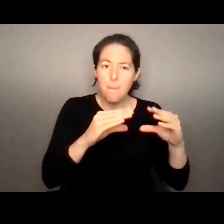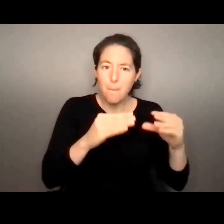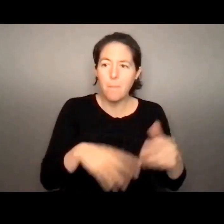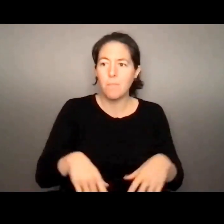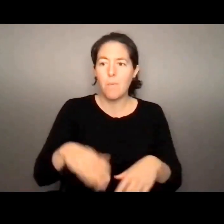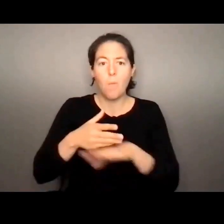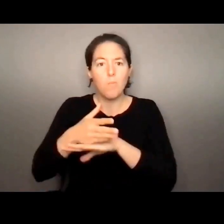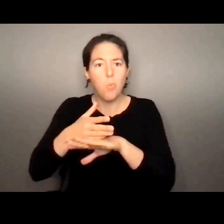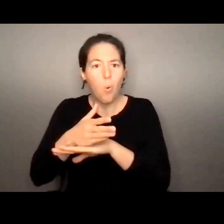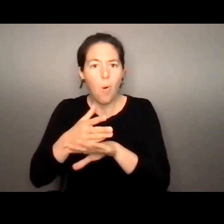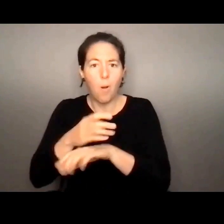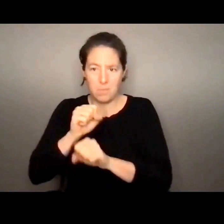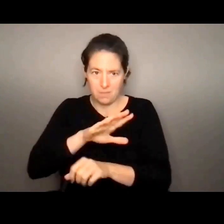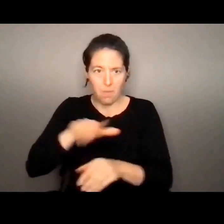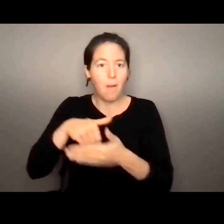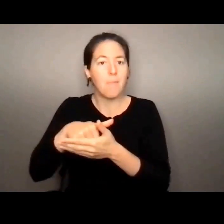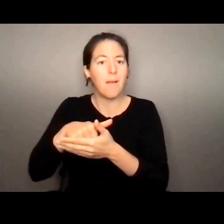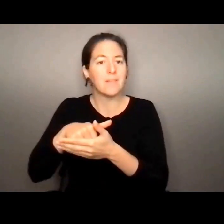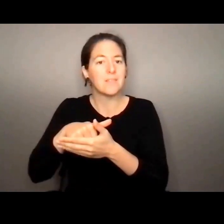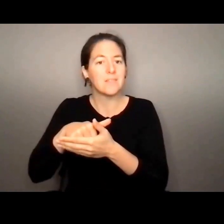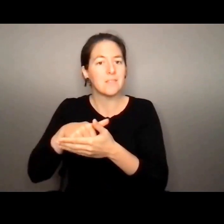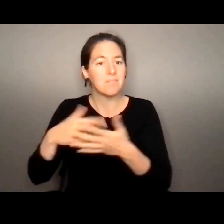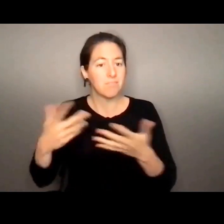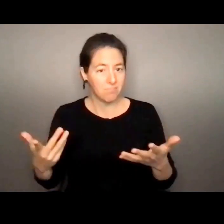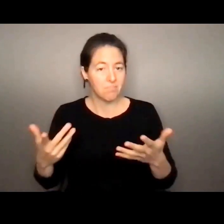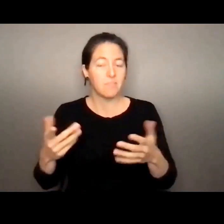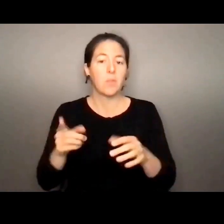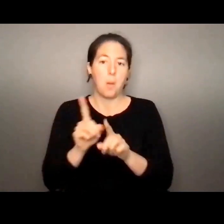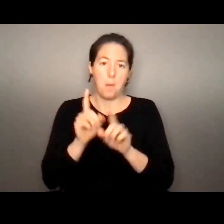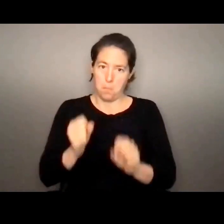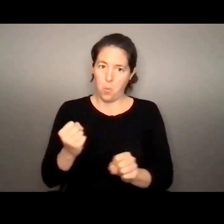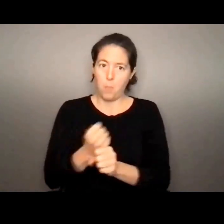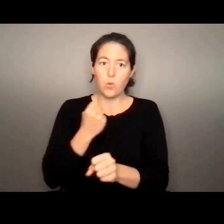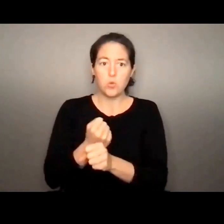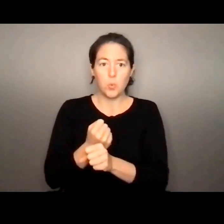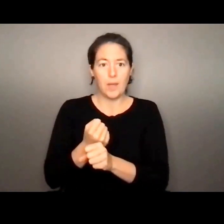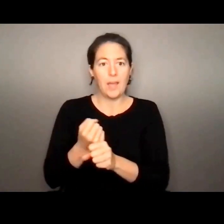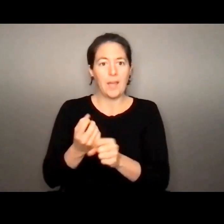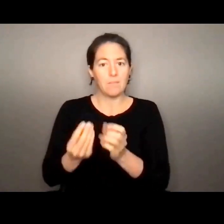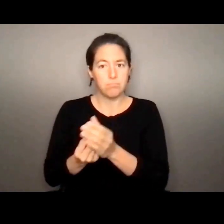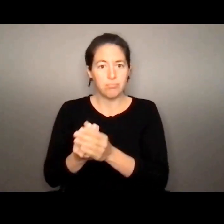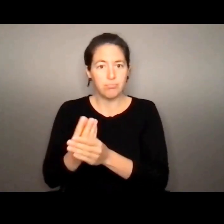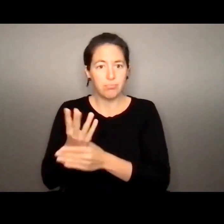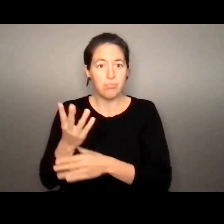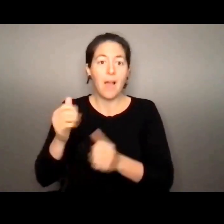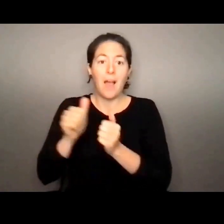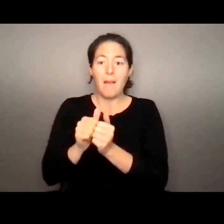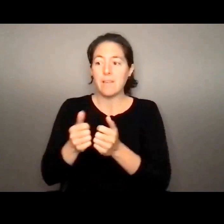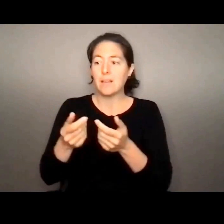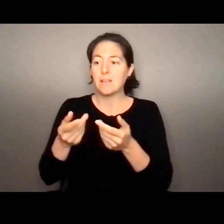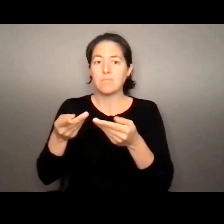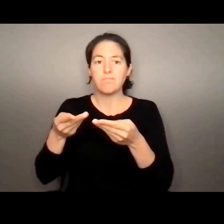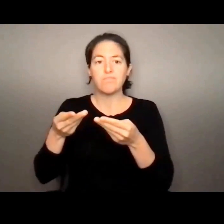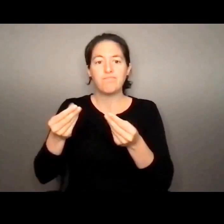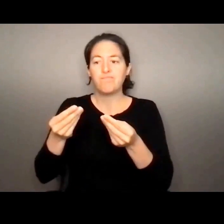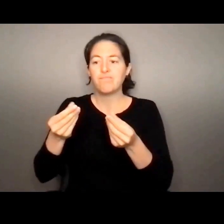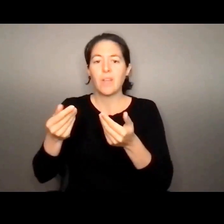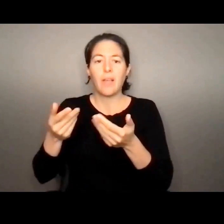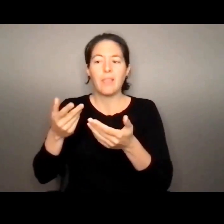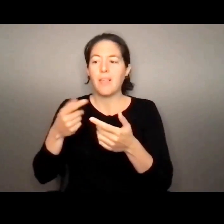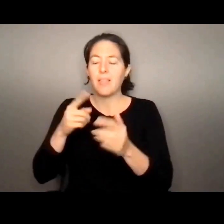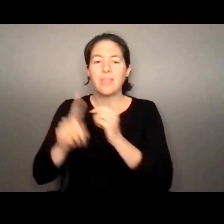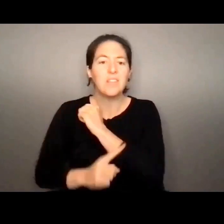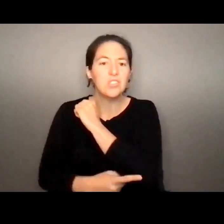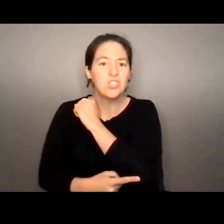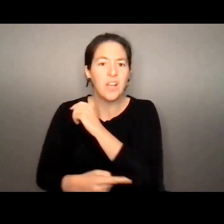de construction, tout ça. Mais on peut les produire, donc les cultiver à partir de matières résiduelles. Donc, des déchets comme